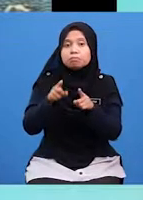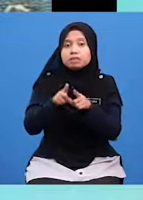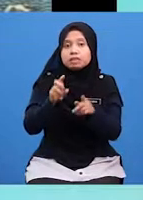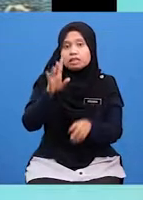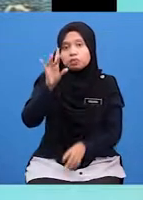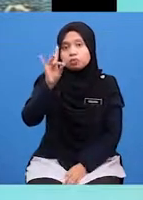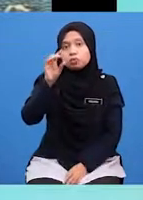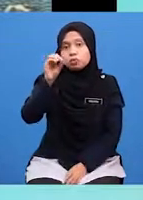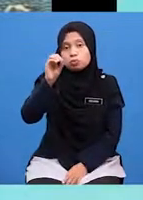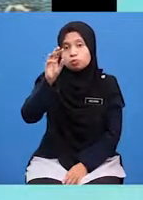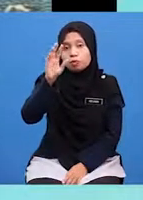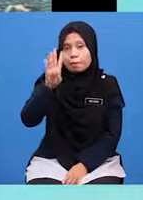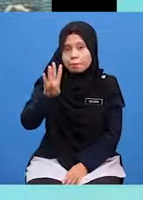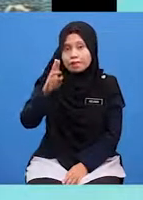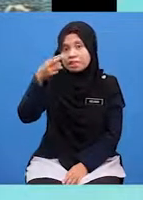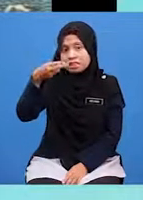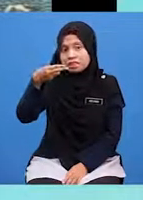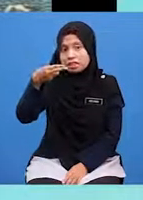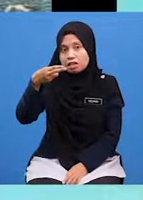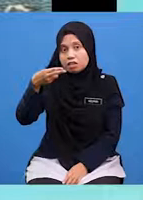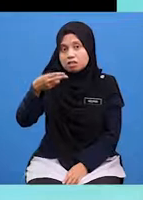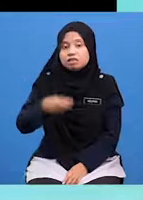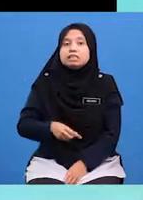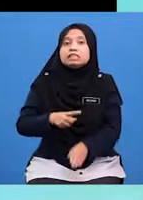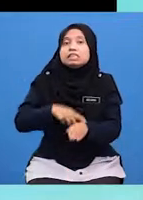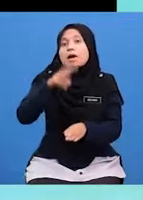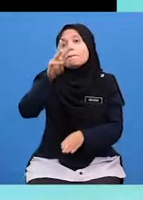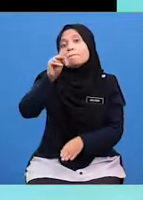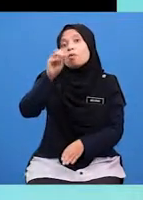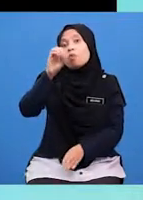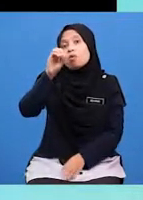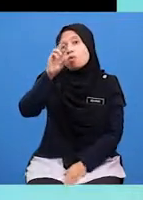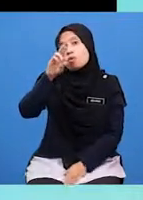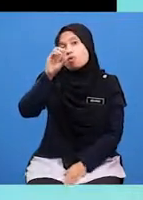Rejab 704 Hijrah di Bandar Tanjah, Morocco.